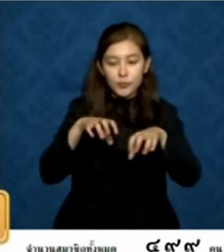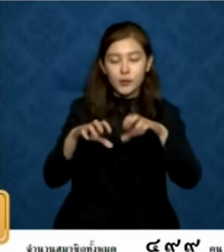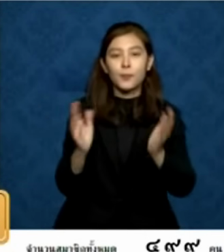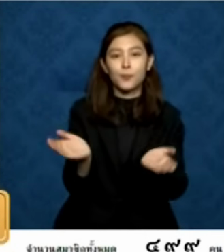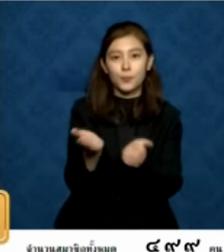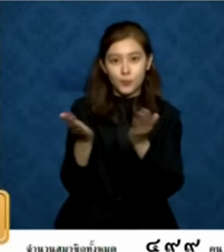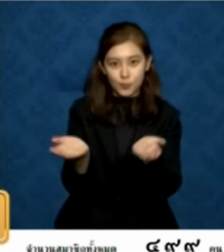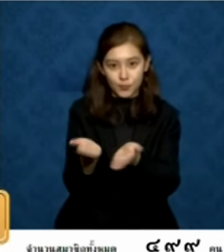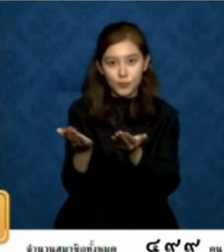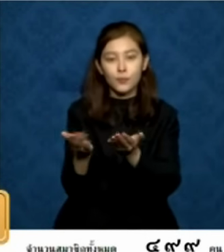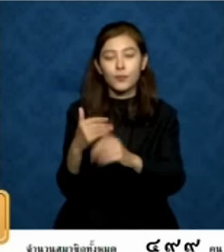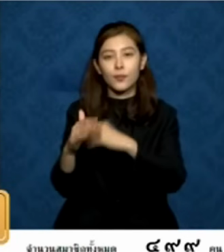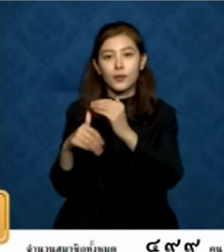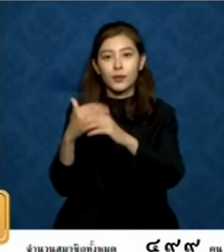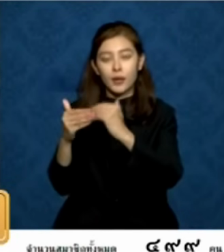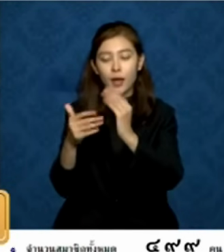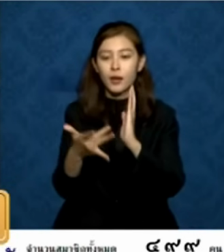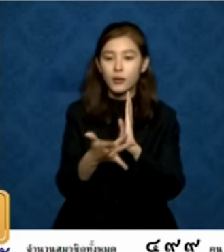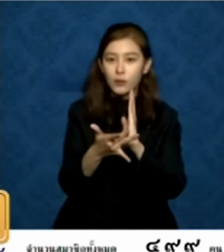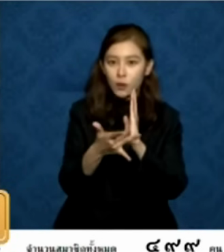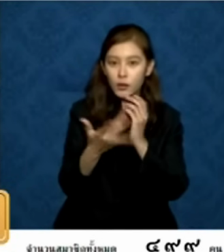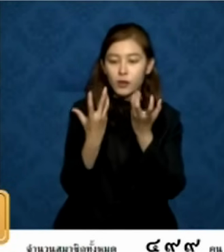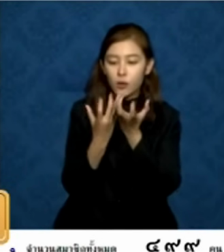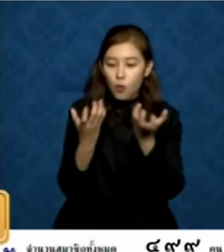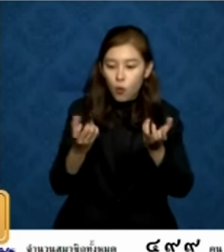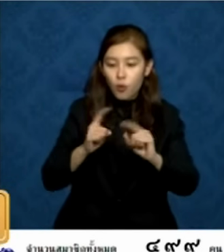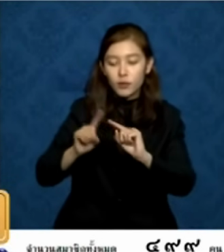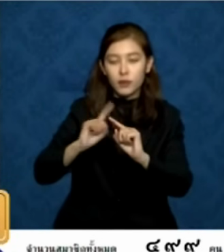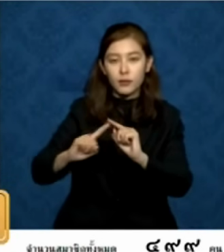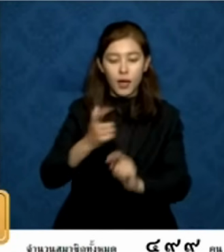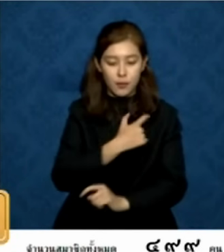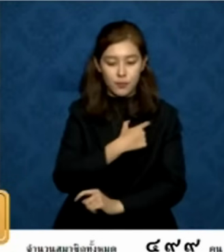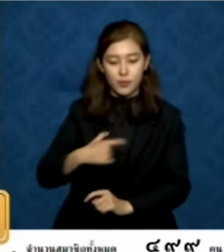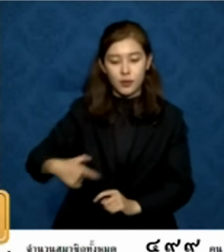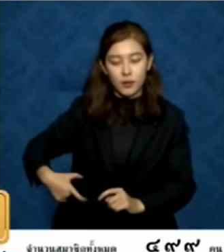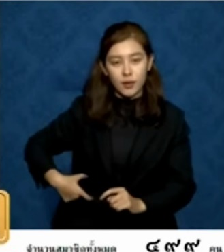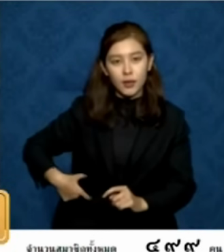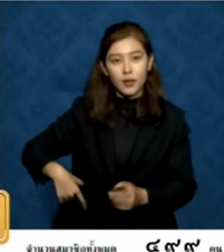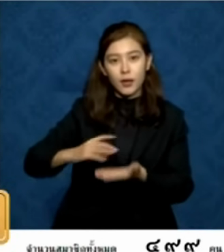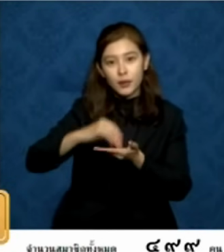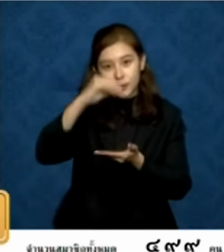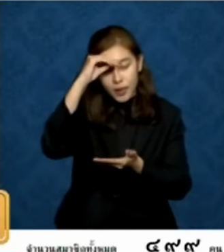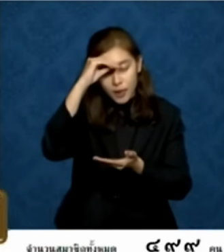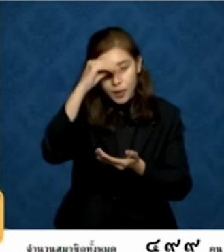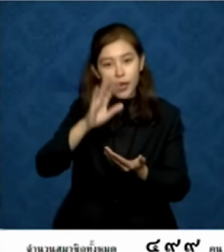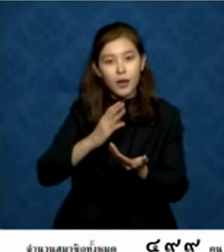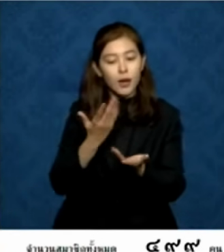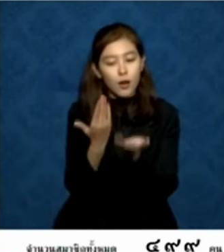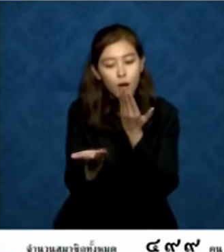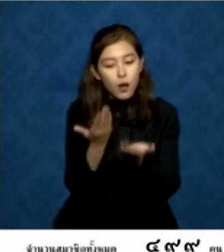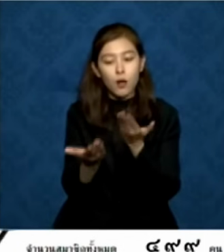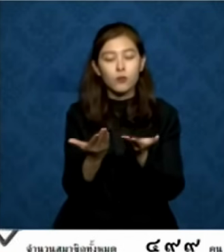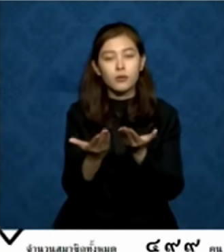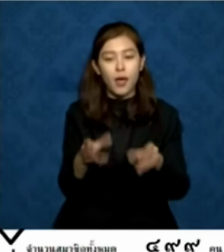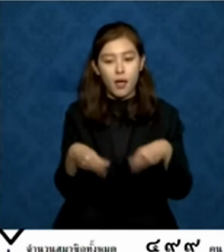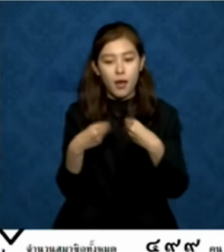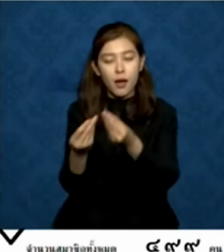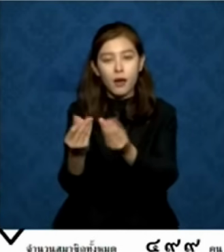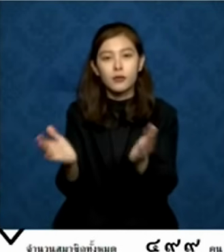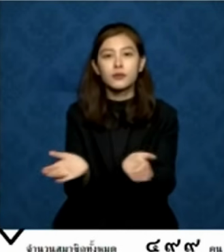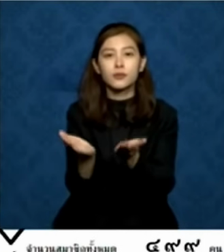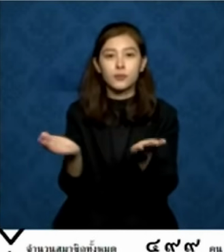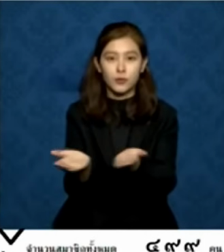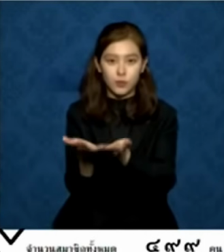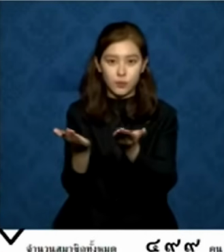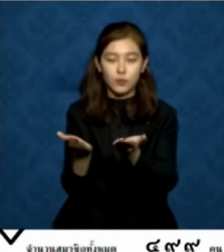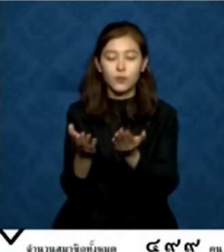ความรู้เทคโนโลยีนวัตกรรมและน้อมนำแนวทางพระราชดำริสู่การปฏิบัติเพื่อส่งเสริมทุนทางสังคมและวัฒนธรรมของท้